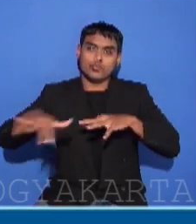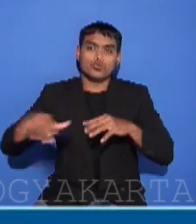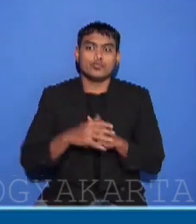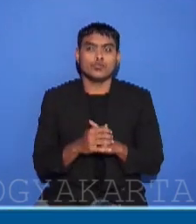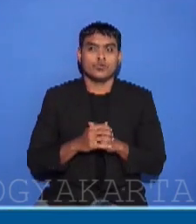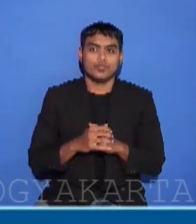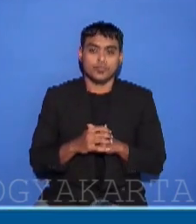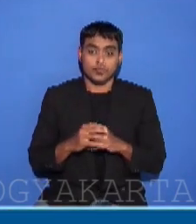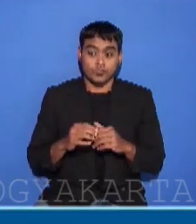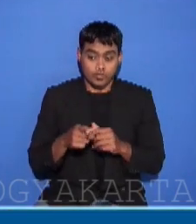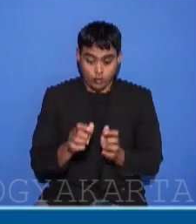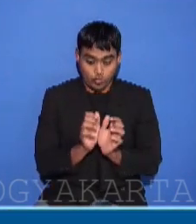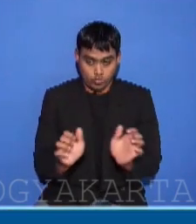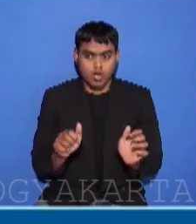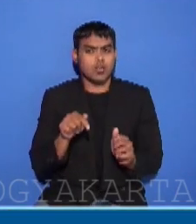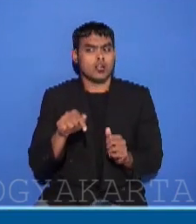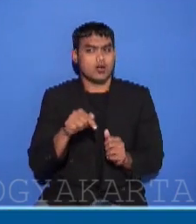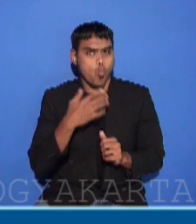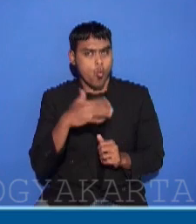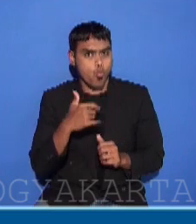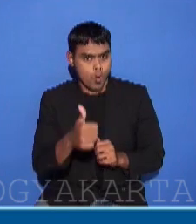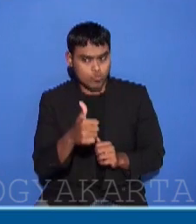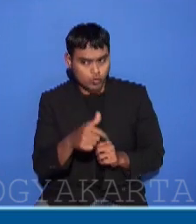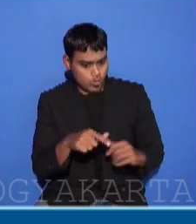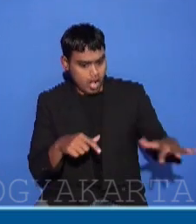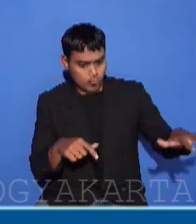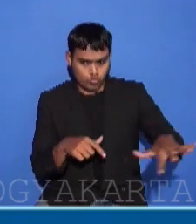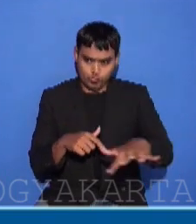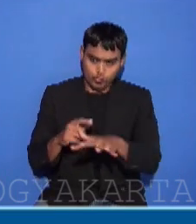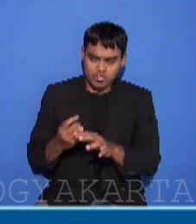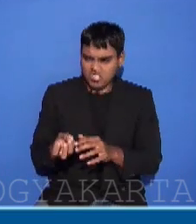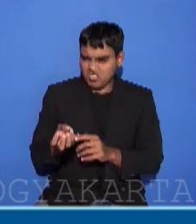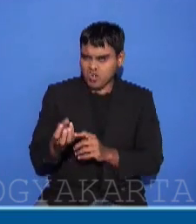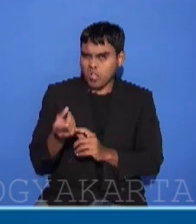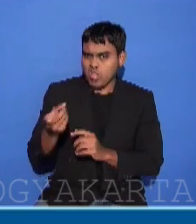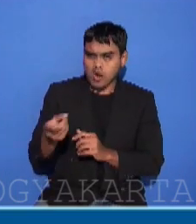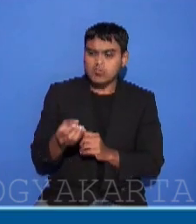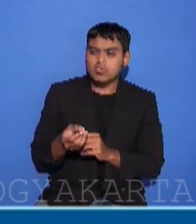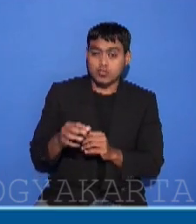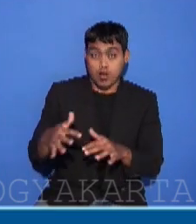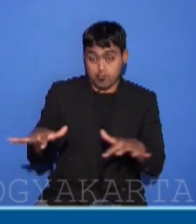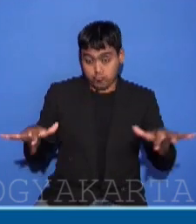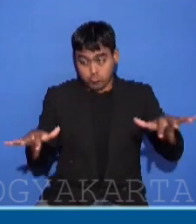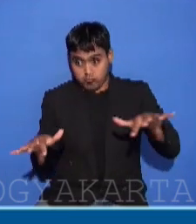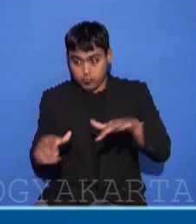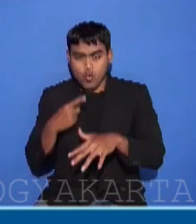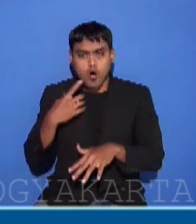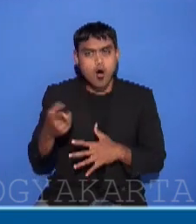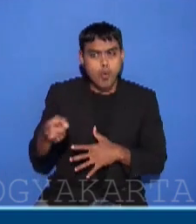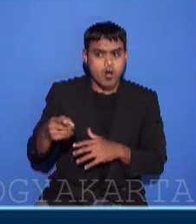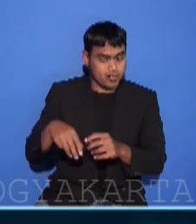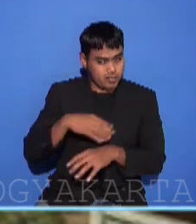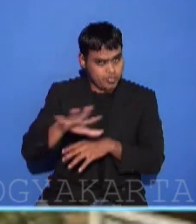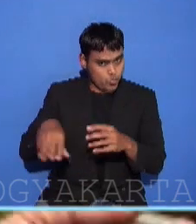sualten mung Nggih walaupun mung Niki namung sekedik syonipun Nggih semaksimal mungkin niku